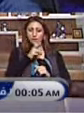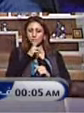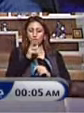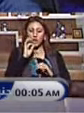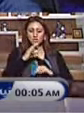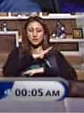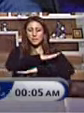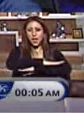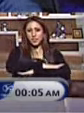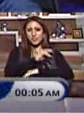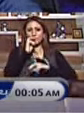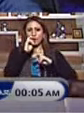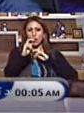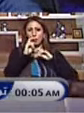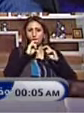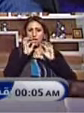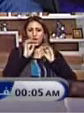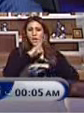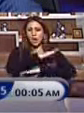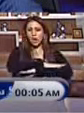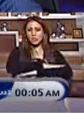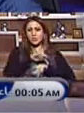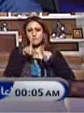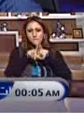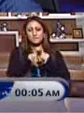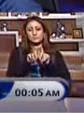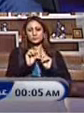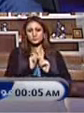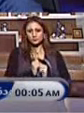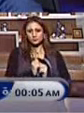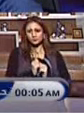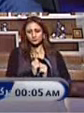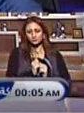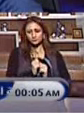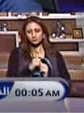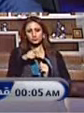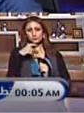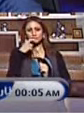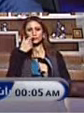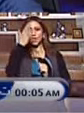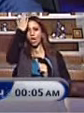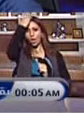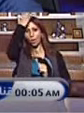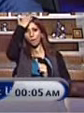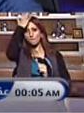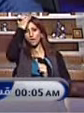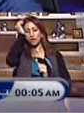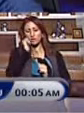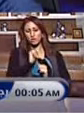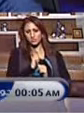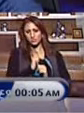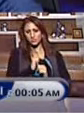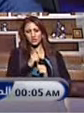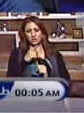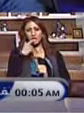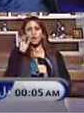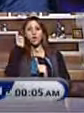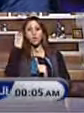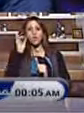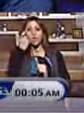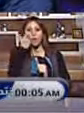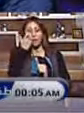رقيب عتيد قال رجل لعمر بن الخطاب اتحب ان انصحك يا امير المؤمنين